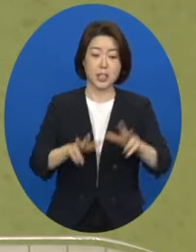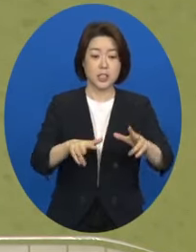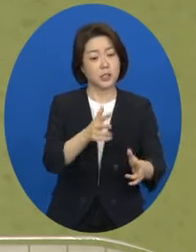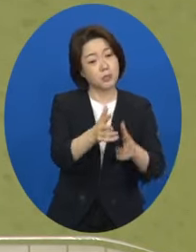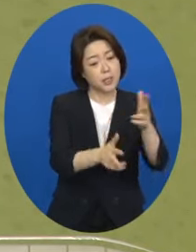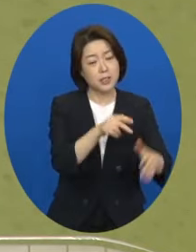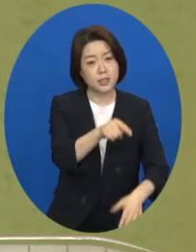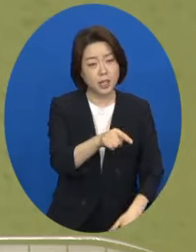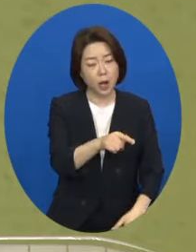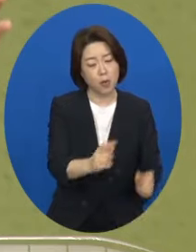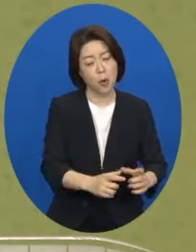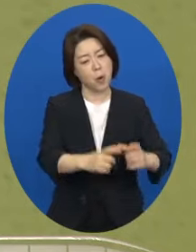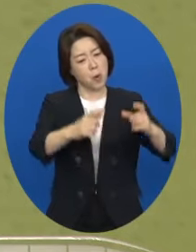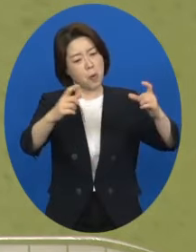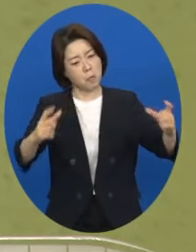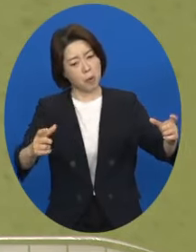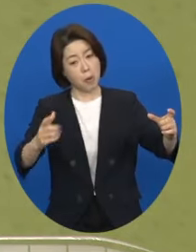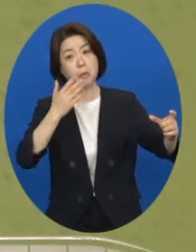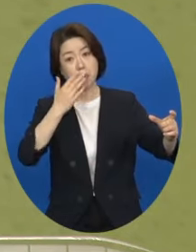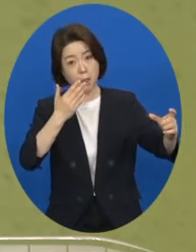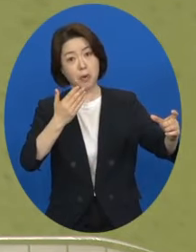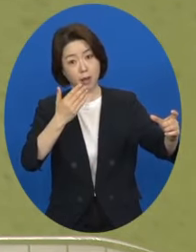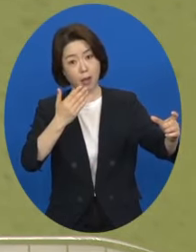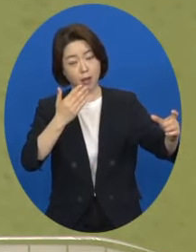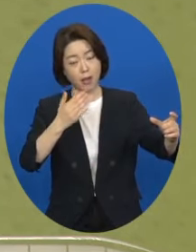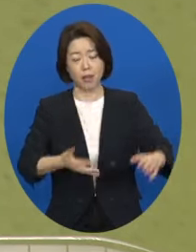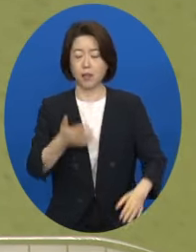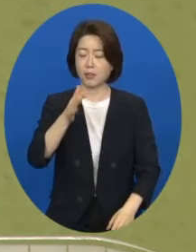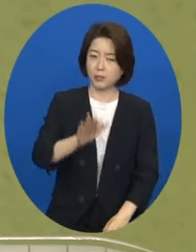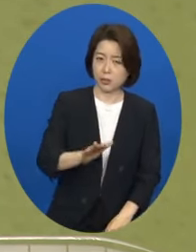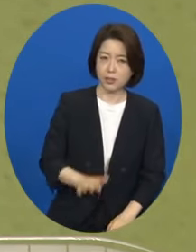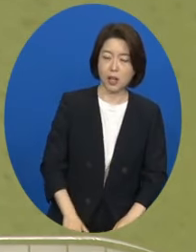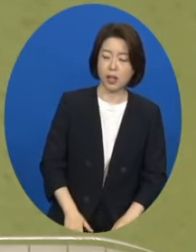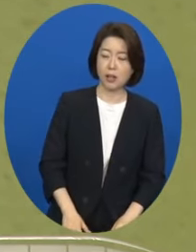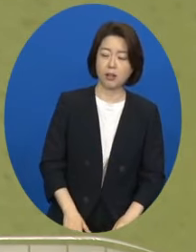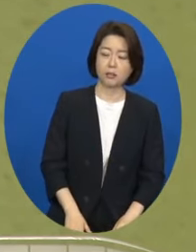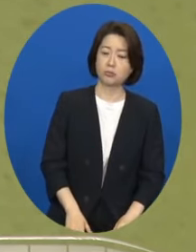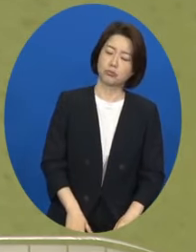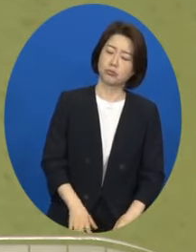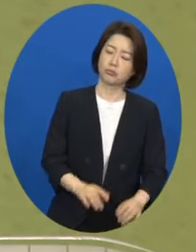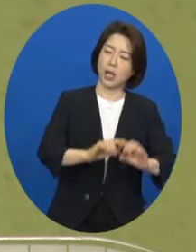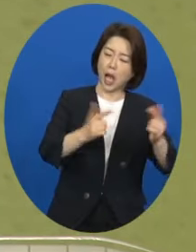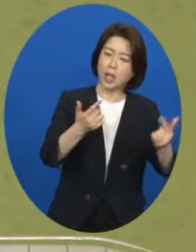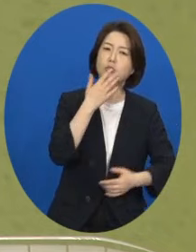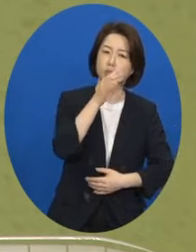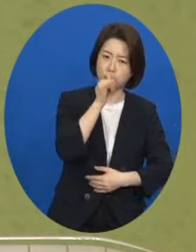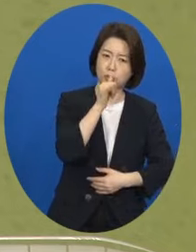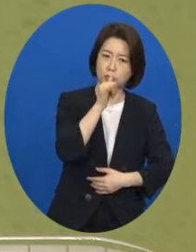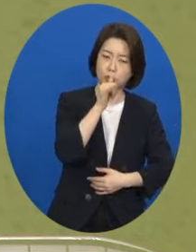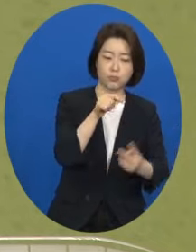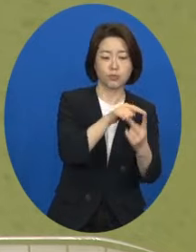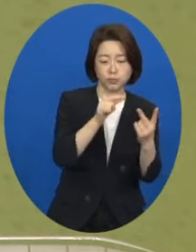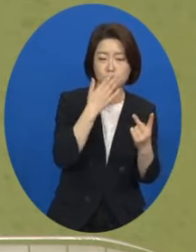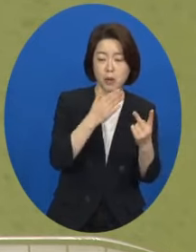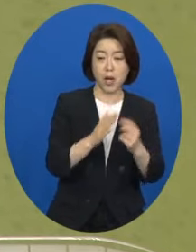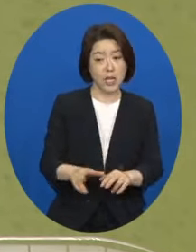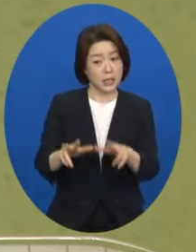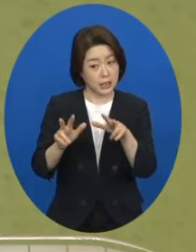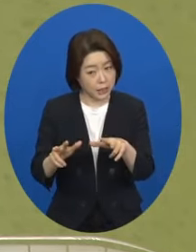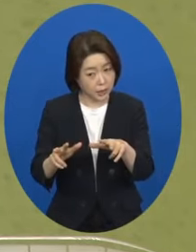사업을 크게 하시는 것일 수도 있습니다. 그러나 아닐 수도 있습니다. 지금일 수도